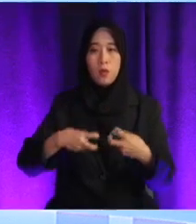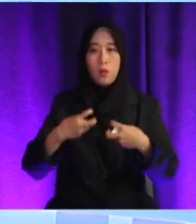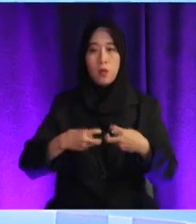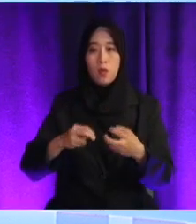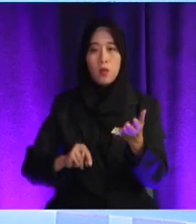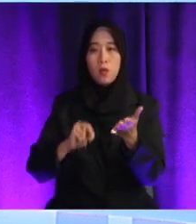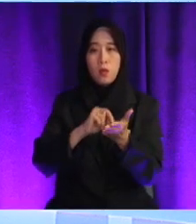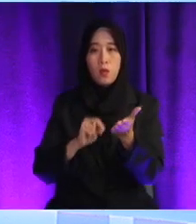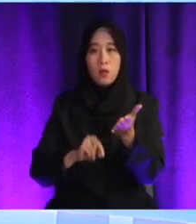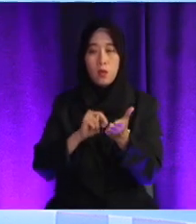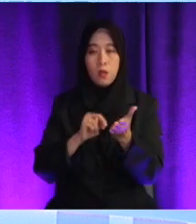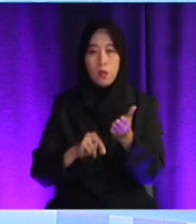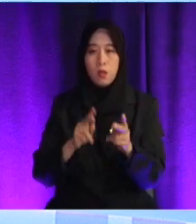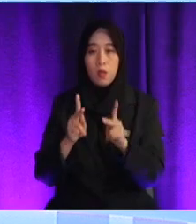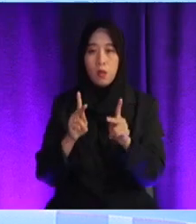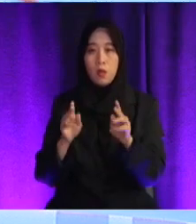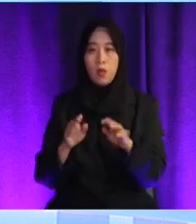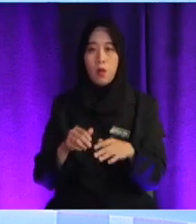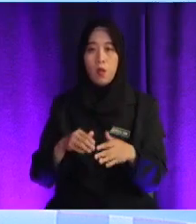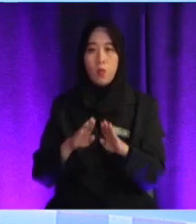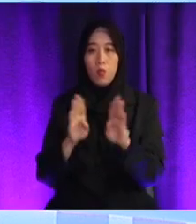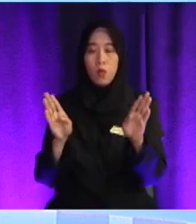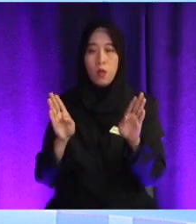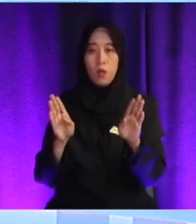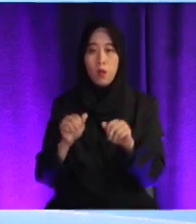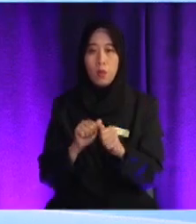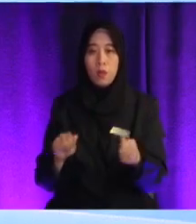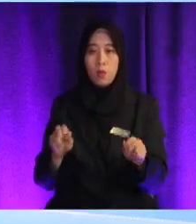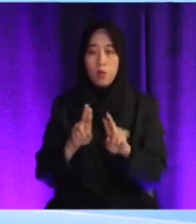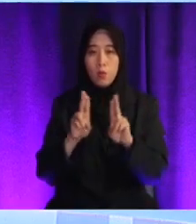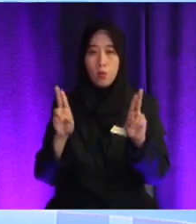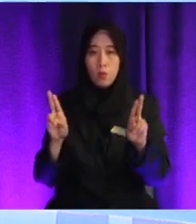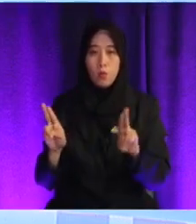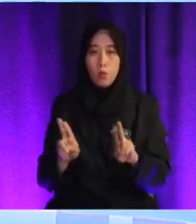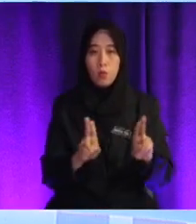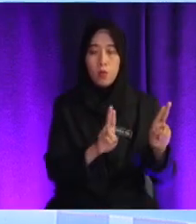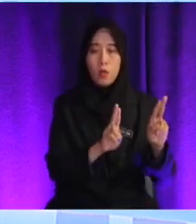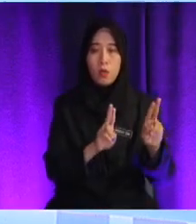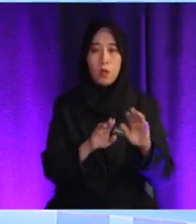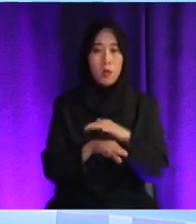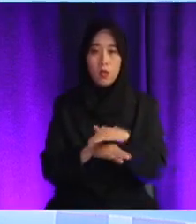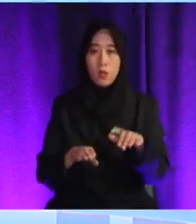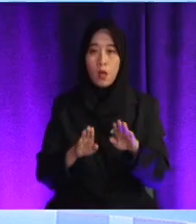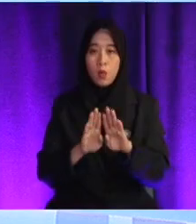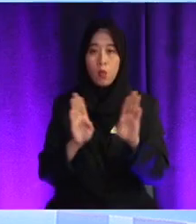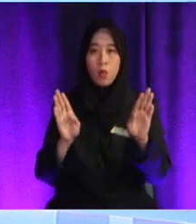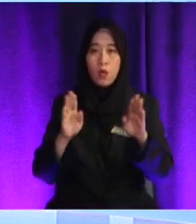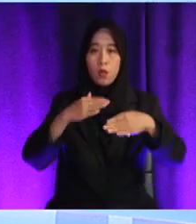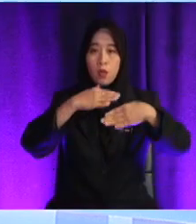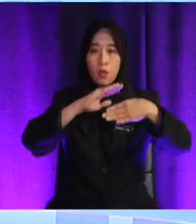kalau bila kita buka pinjaman udara, jangan buka pintu, Betul. buka tingkap. Boleh tak ada Betul. masalah. Yang penting hujung bulan bayar. Jangan tak